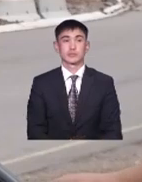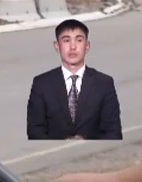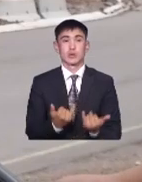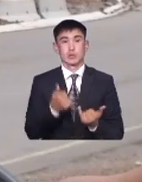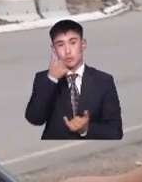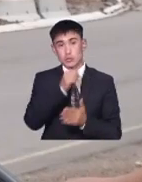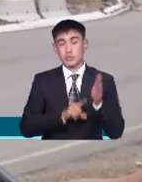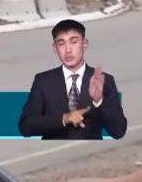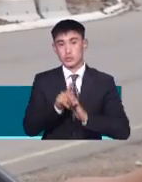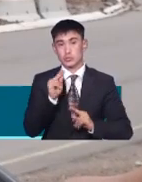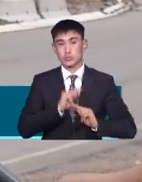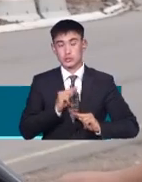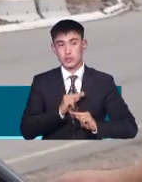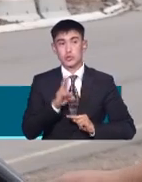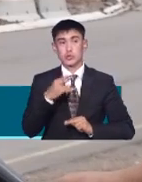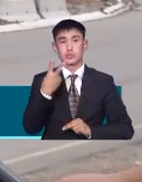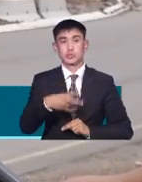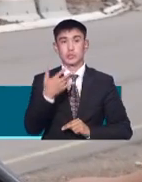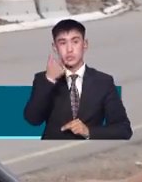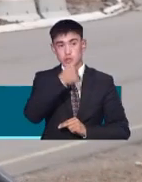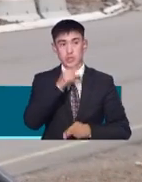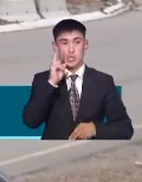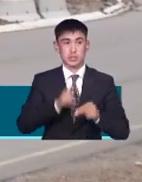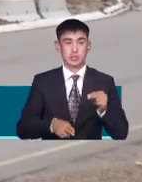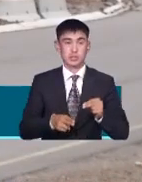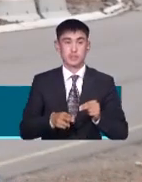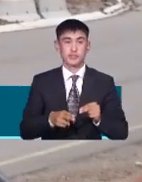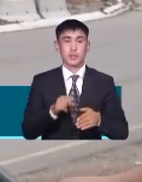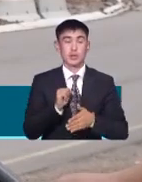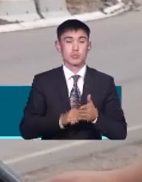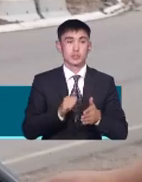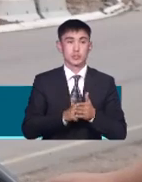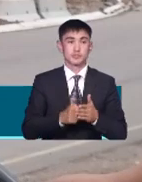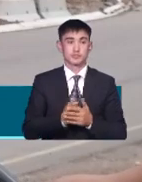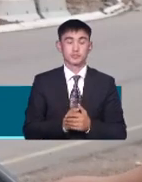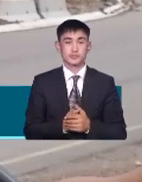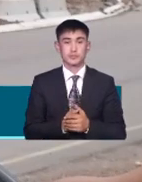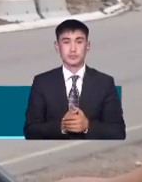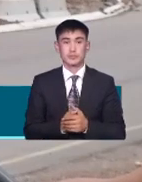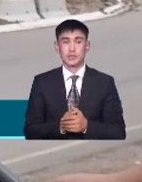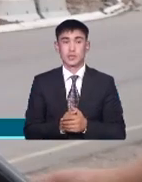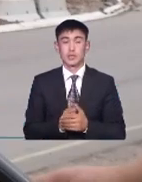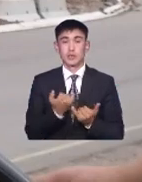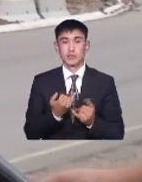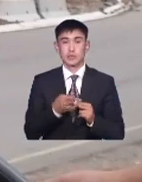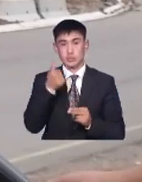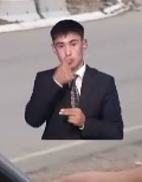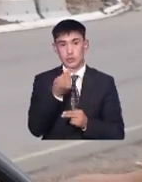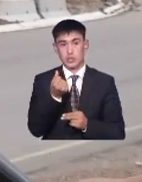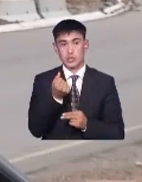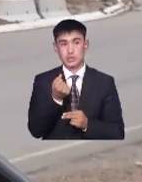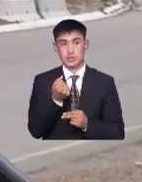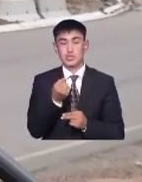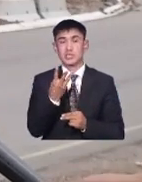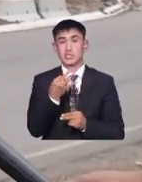басталады, бірақ 25-ші жылы аяқталады. Себебі енді себебі биыл қаражат осы